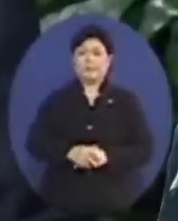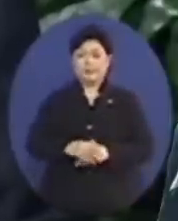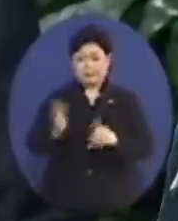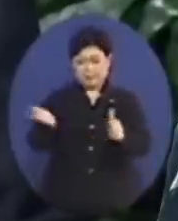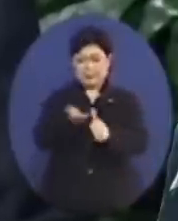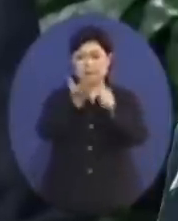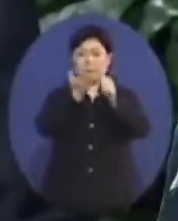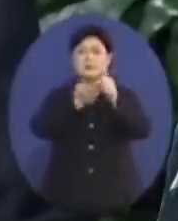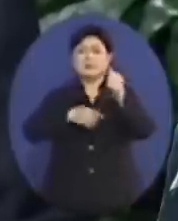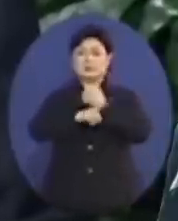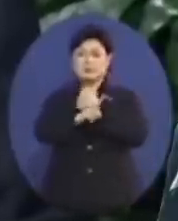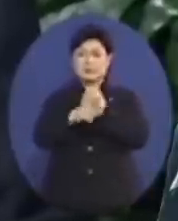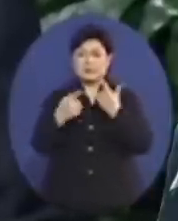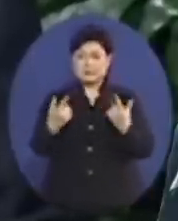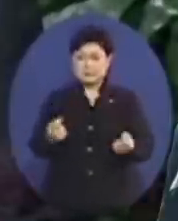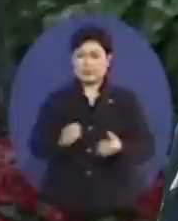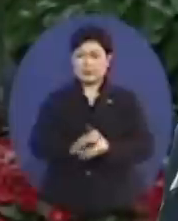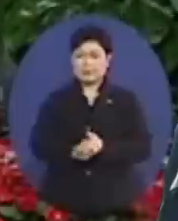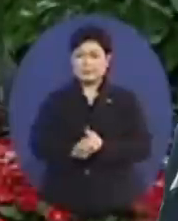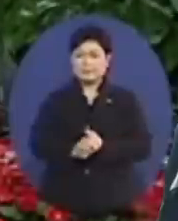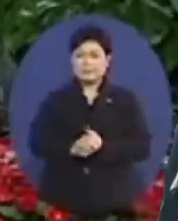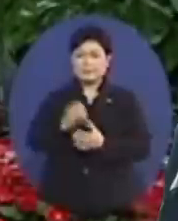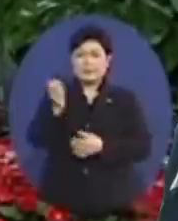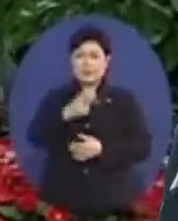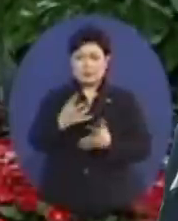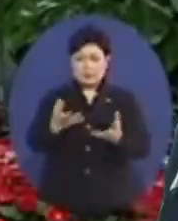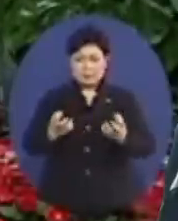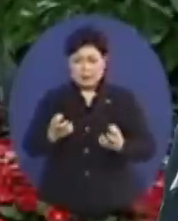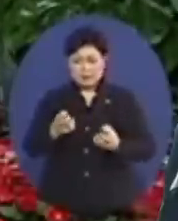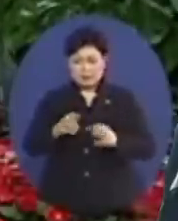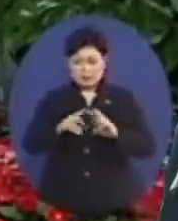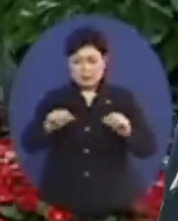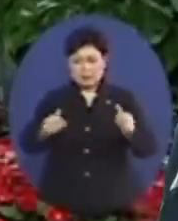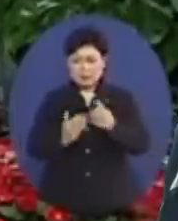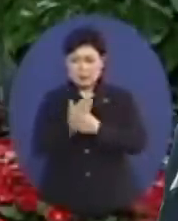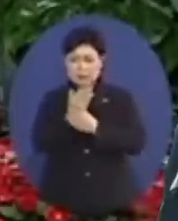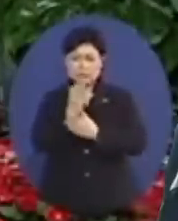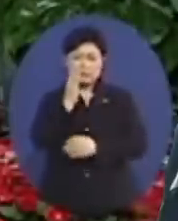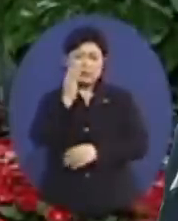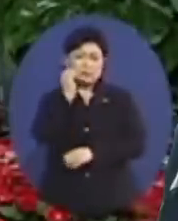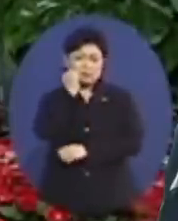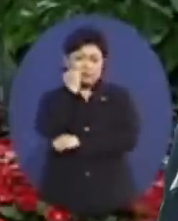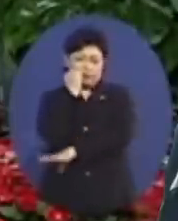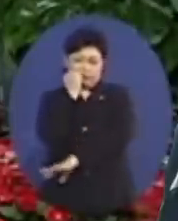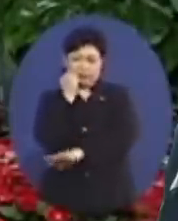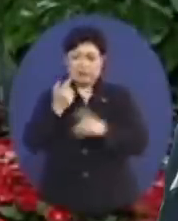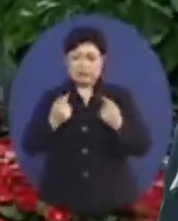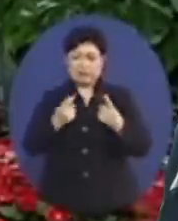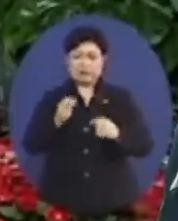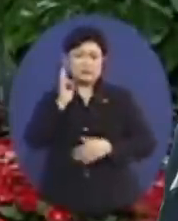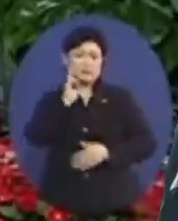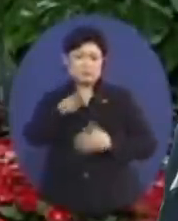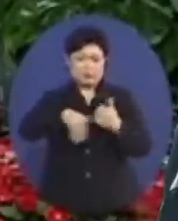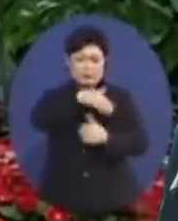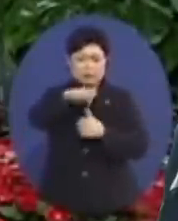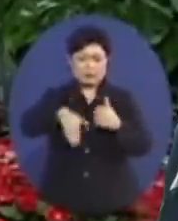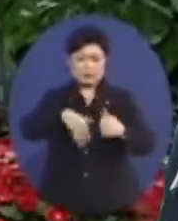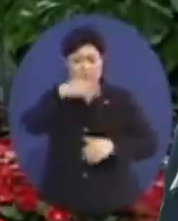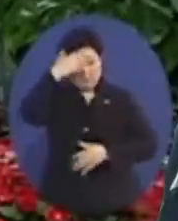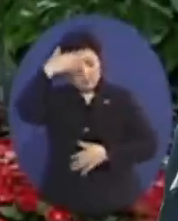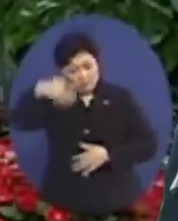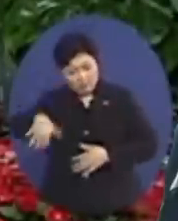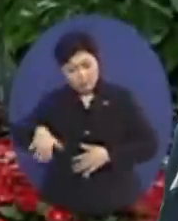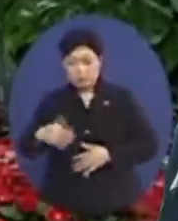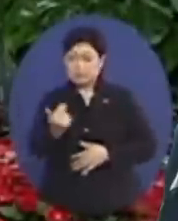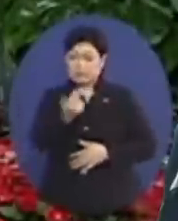자라났다는 것입니다. 그리고 마른 땅에서 나온 뿌리 같아서 너무나 척박한 환경에서 겨우 생명을